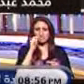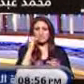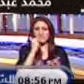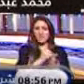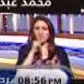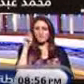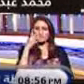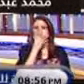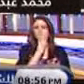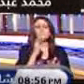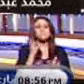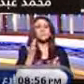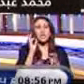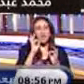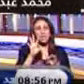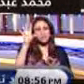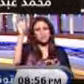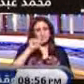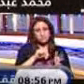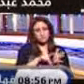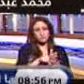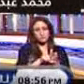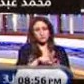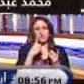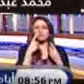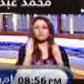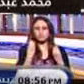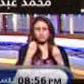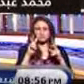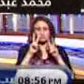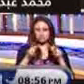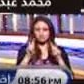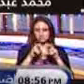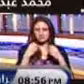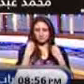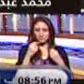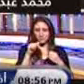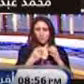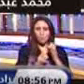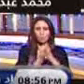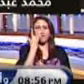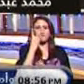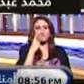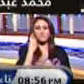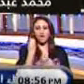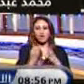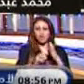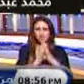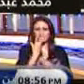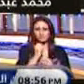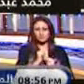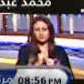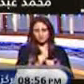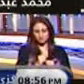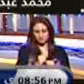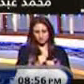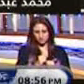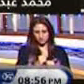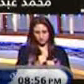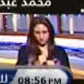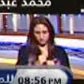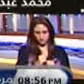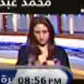لحضرتك أن التقرير فيه مفاجآت ظهرت، احنا بس احتراما لسرية التحقيقات هنقول